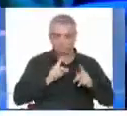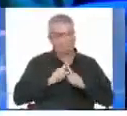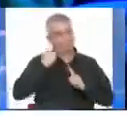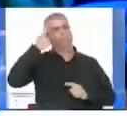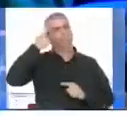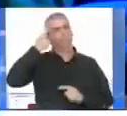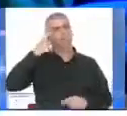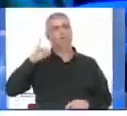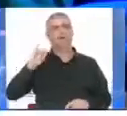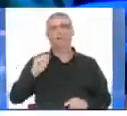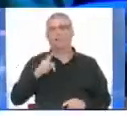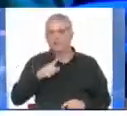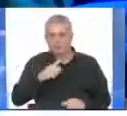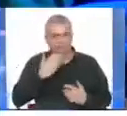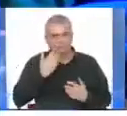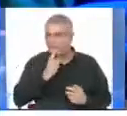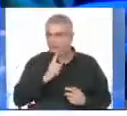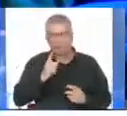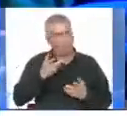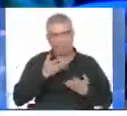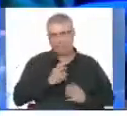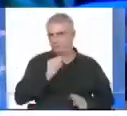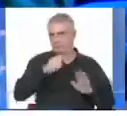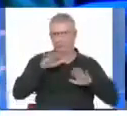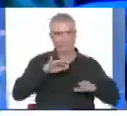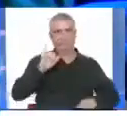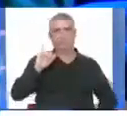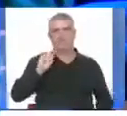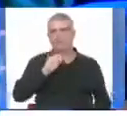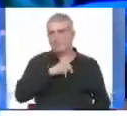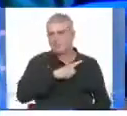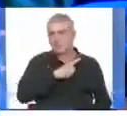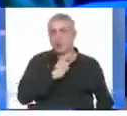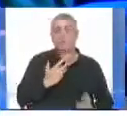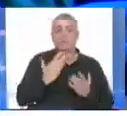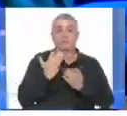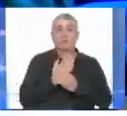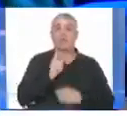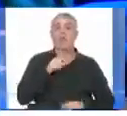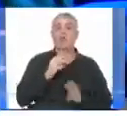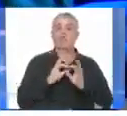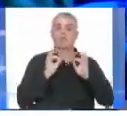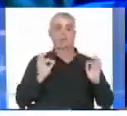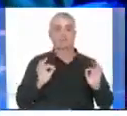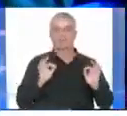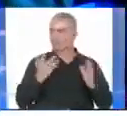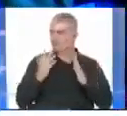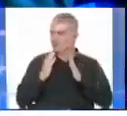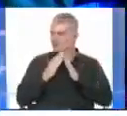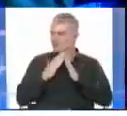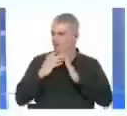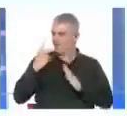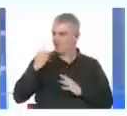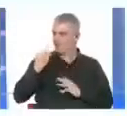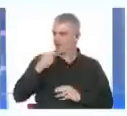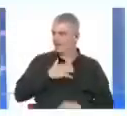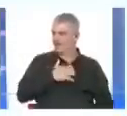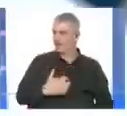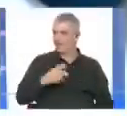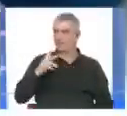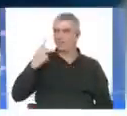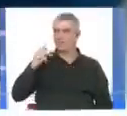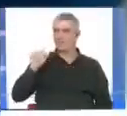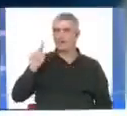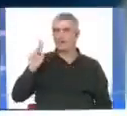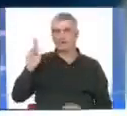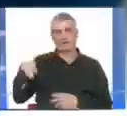יאיר נתניהו. נכון. הסיפור הוא לא יאיר נתניהו. תיק 1000 נפתח. שזה בעצם הדירה של פאקר, נכון. של המיליארדר פאקר, נכון. שהוא